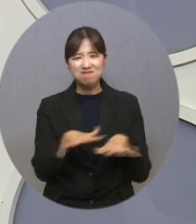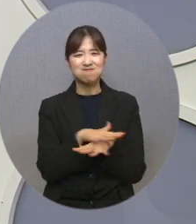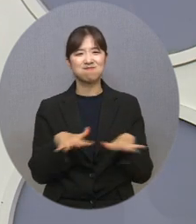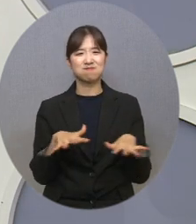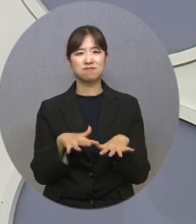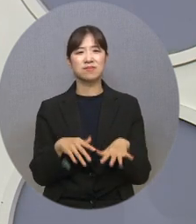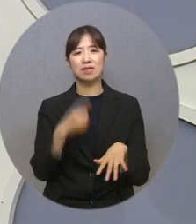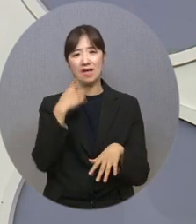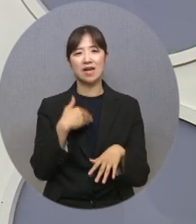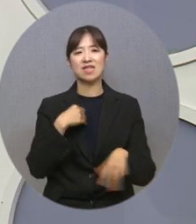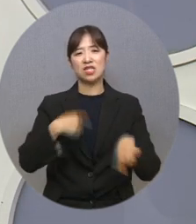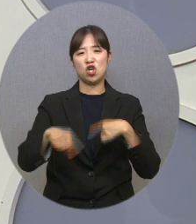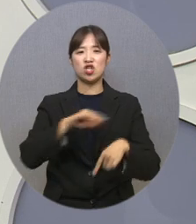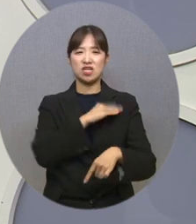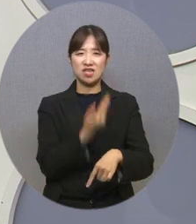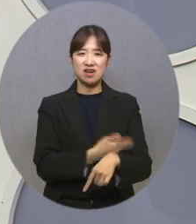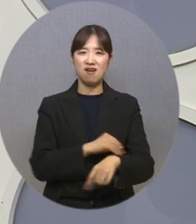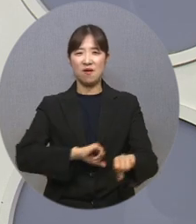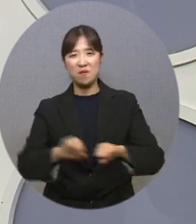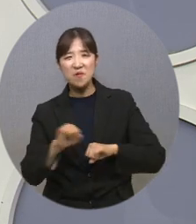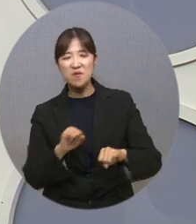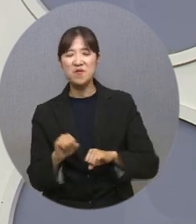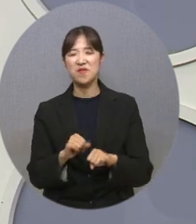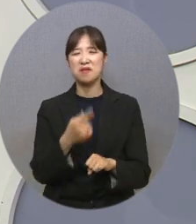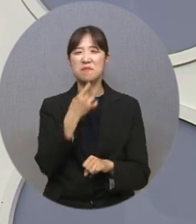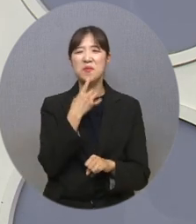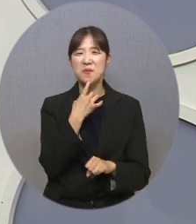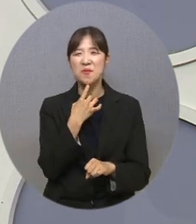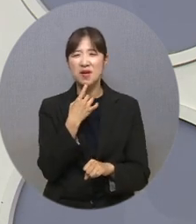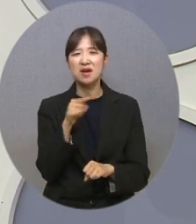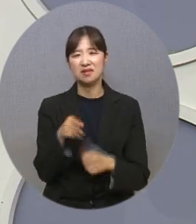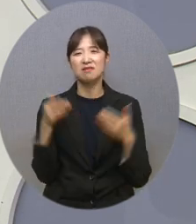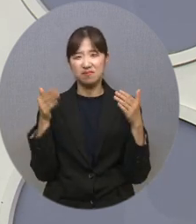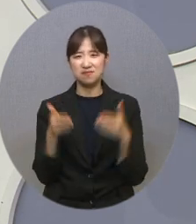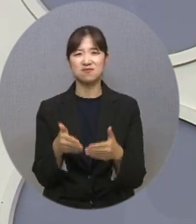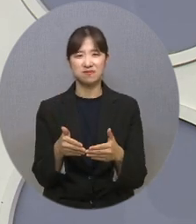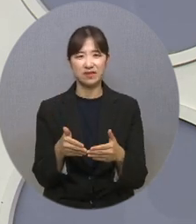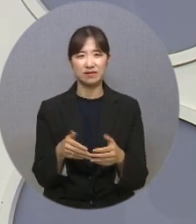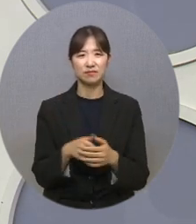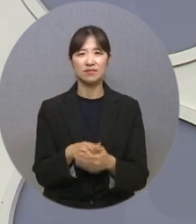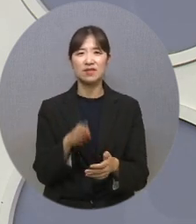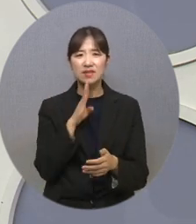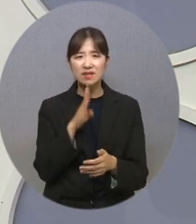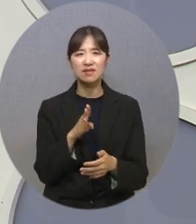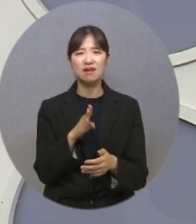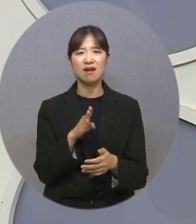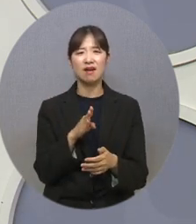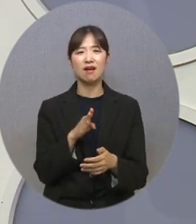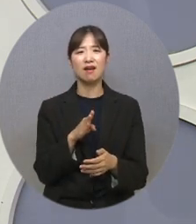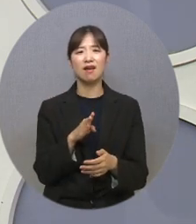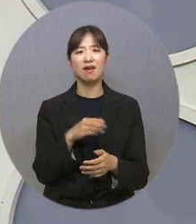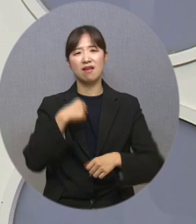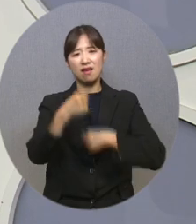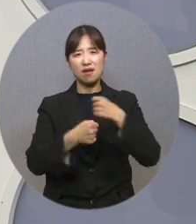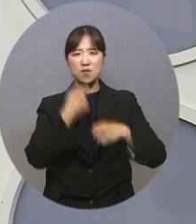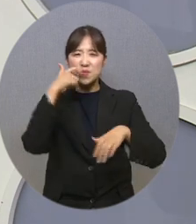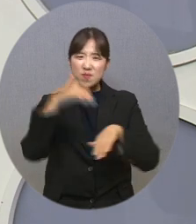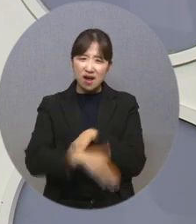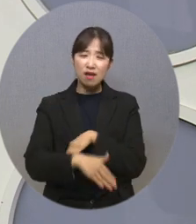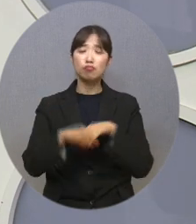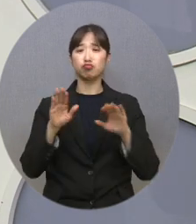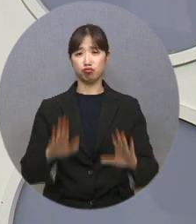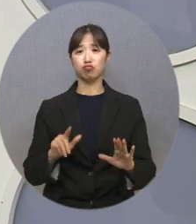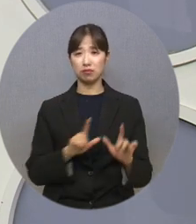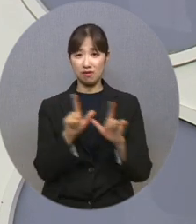자기들 정치력을 구사해서 이렇게 하는 데만 급급했지, 진정코 우리 자유민주주의 체제에서 지금